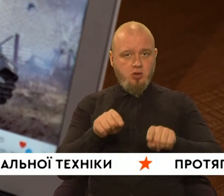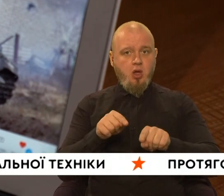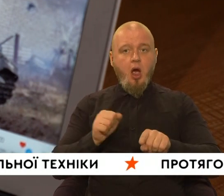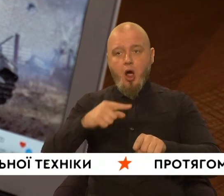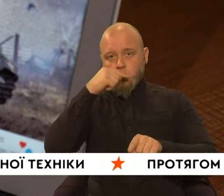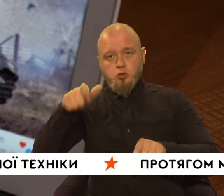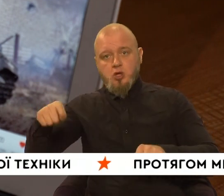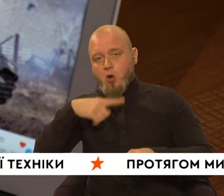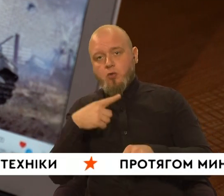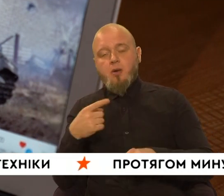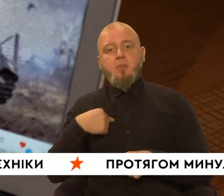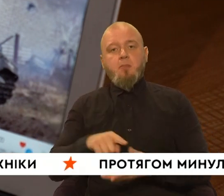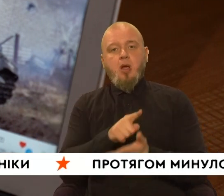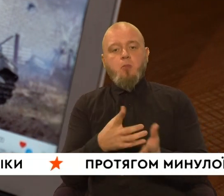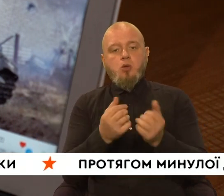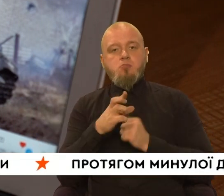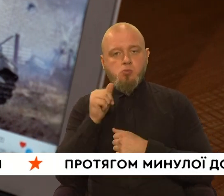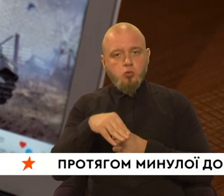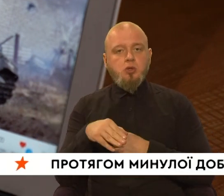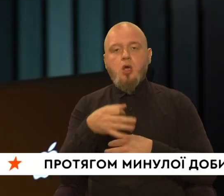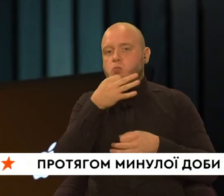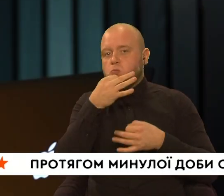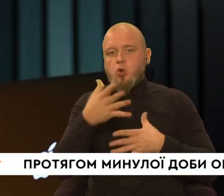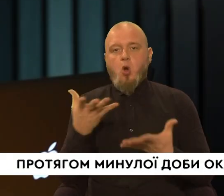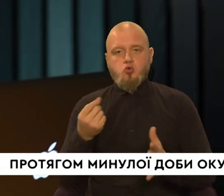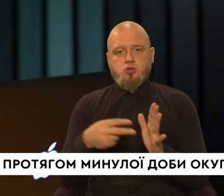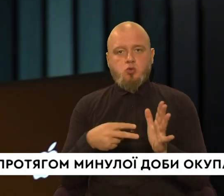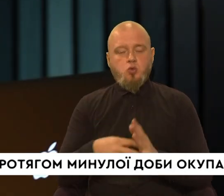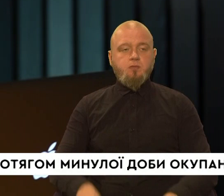Росія говорить, ми маємо отримати Бахмут будь-якою ціною.